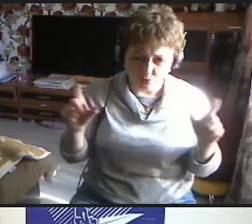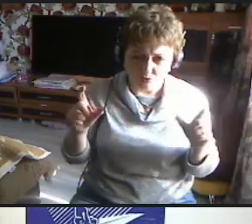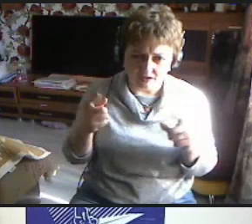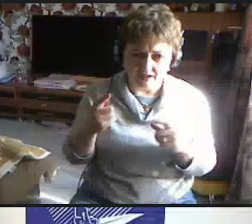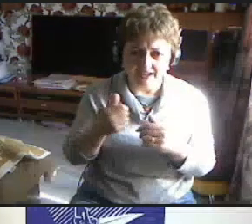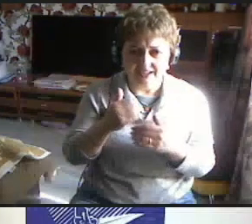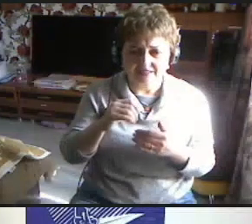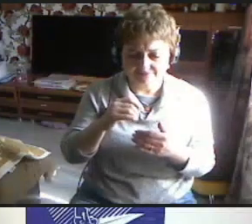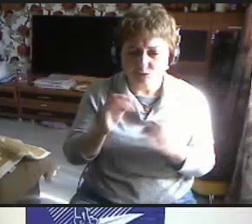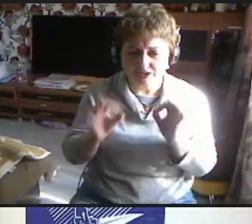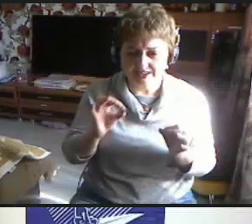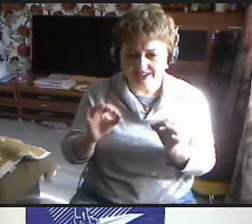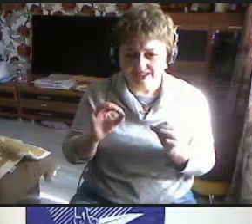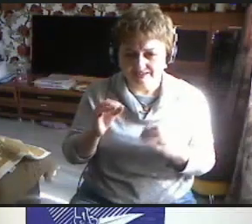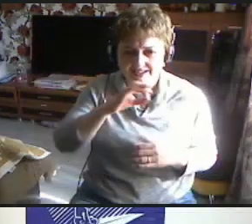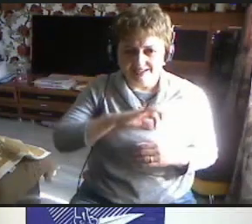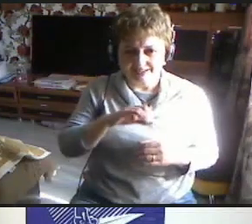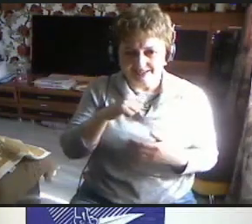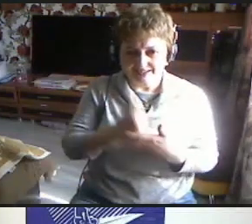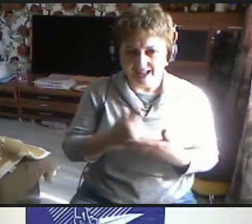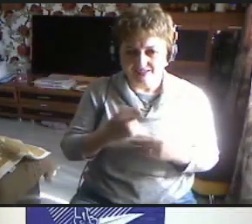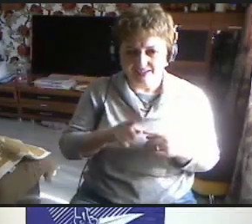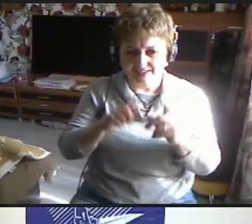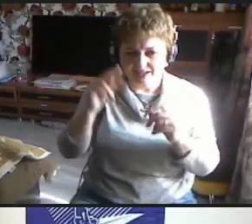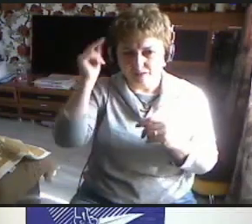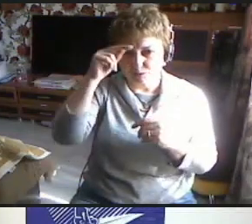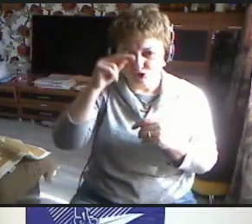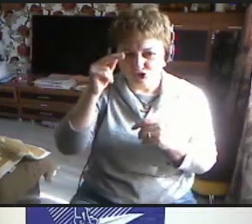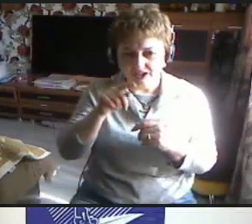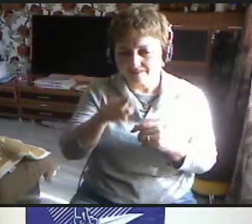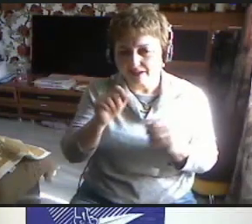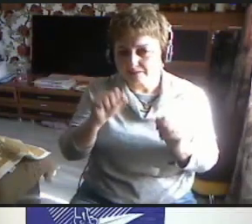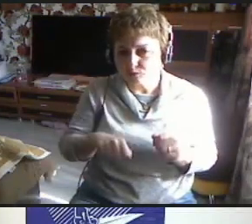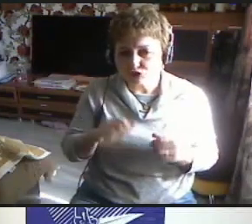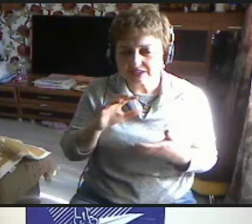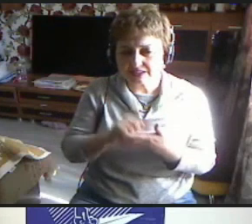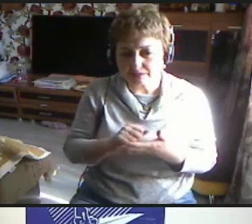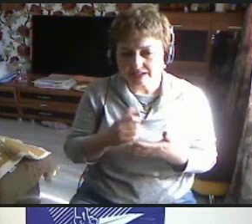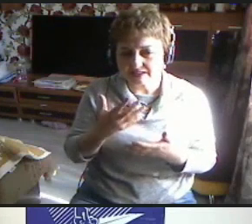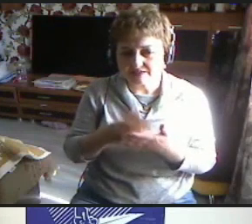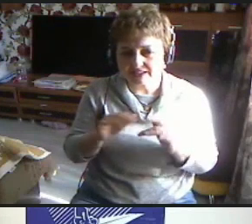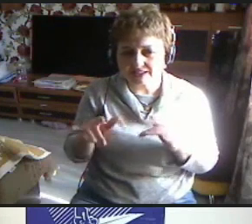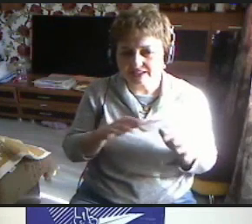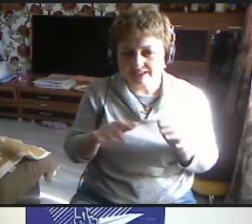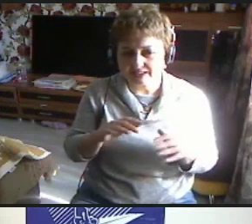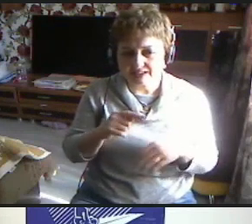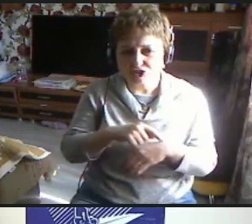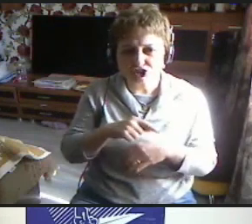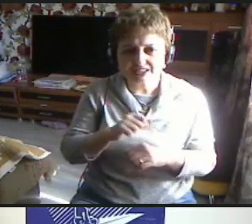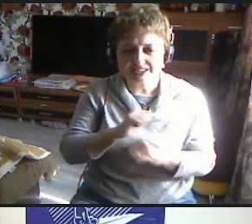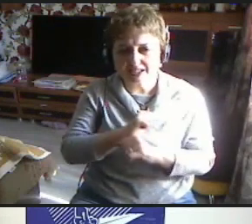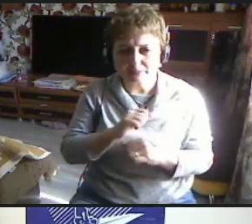является обучение. Поэтому вы можете занимать в своей деятельности часы факультативные,